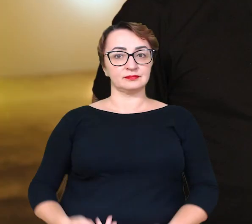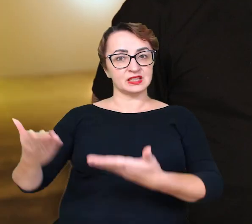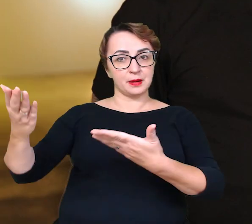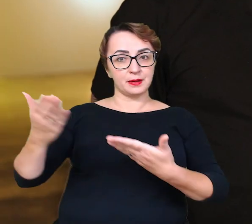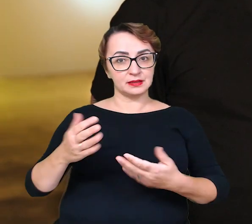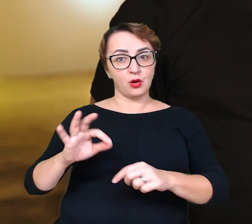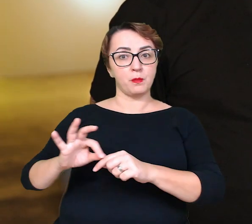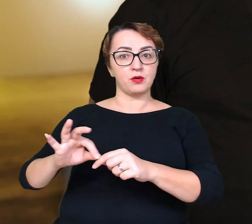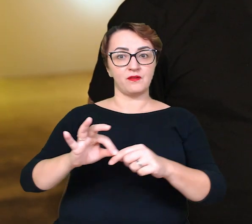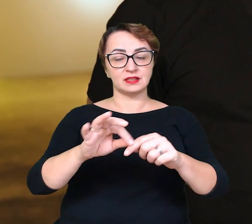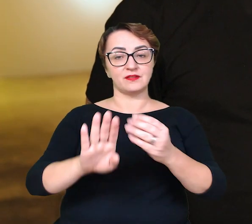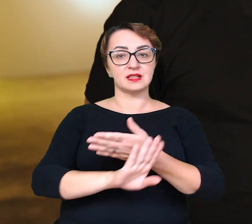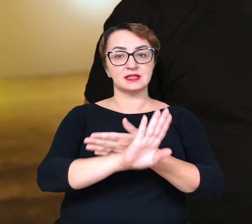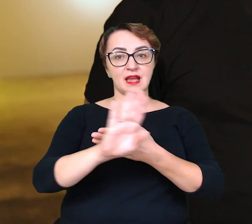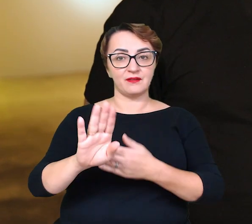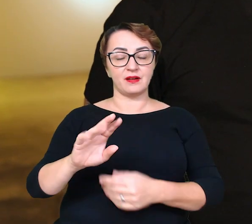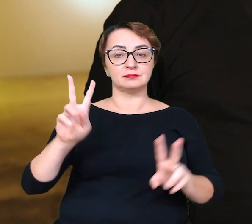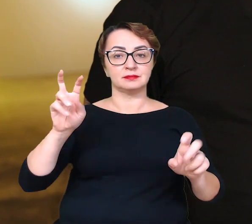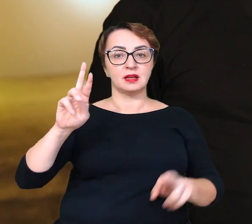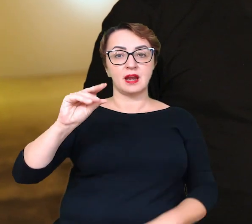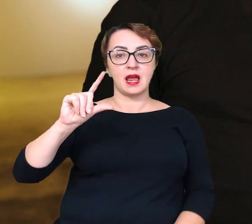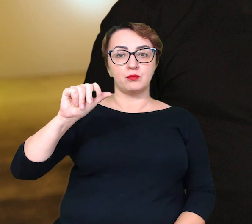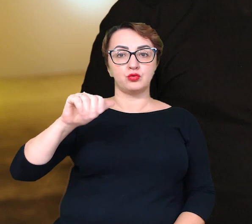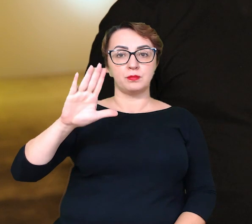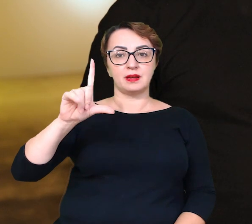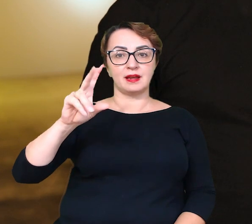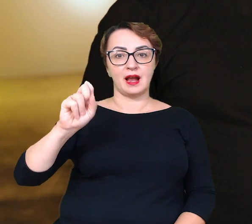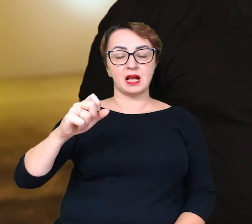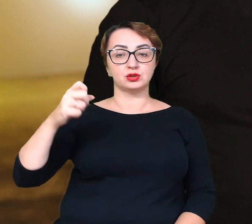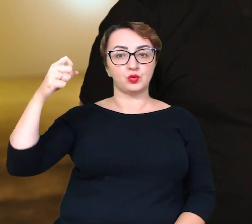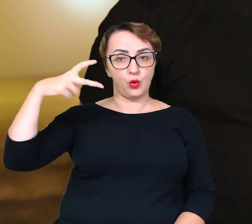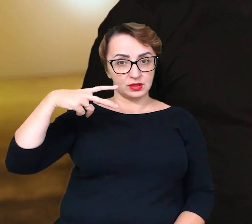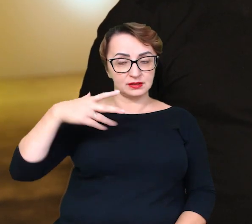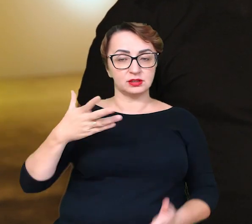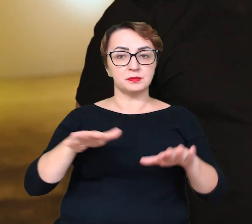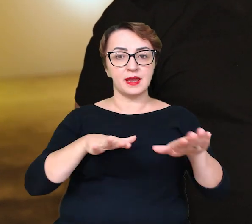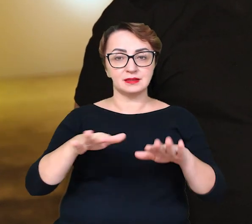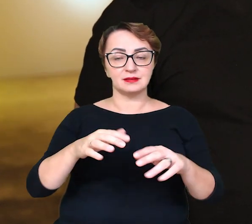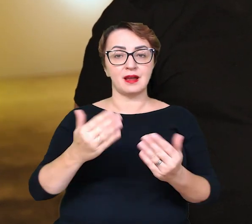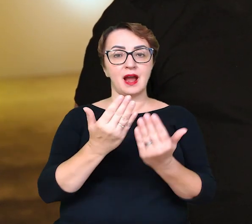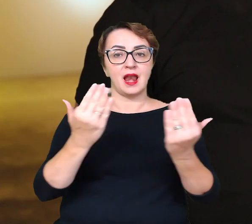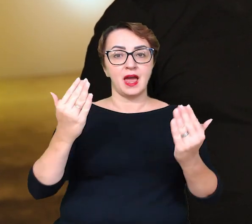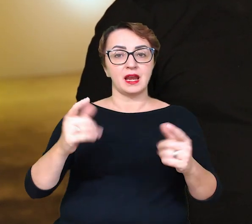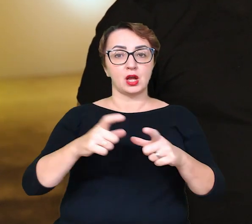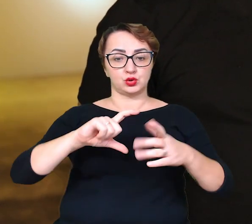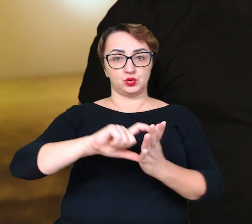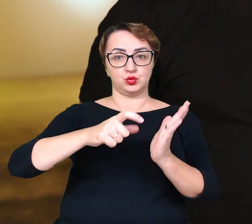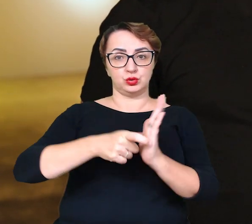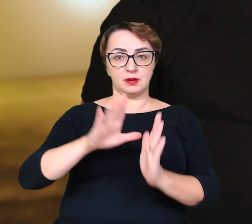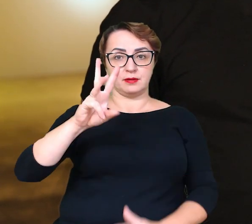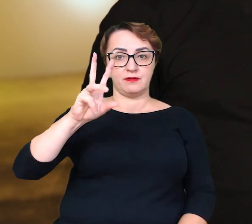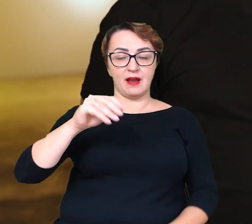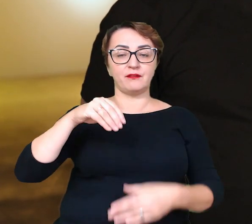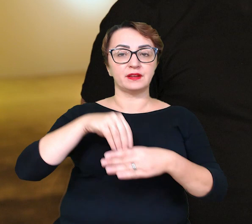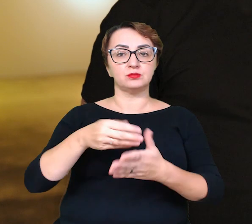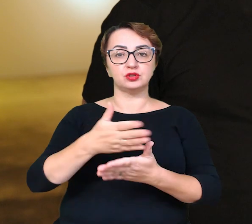Zapraszamy na oprowadzanie po wystawie Republika Słońca, mieszczącej się w Galerii Studio BWA i będącej częścią